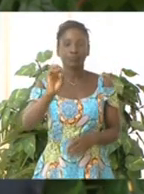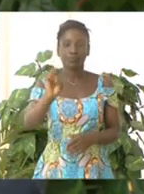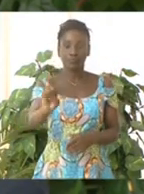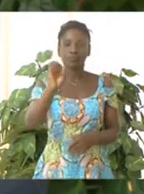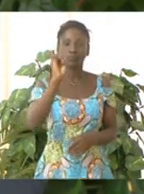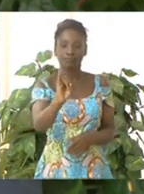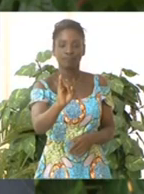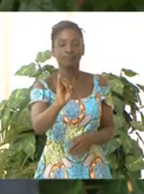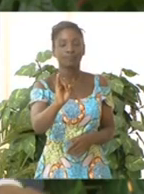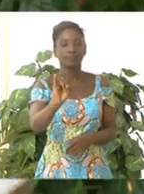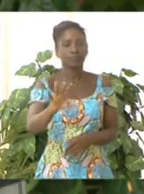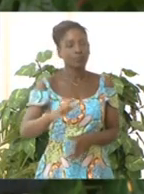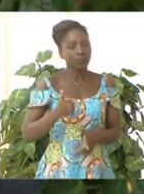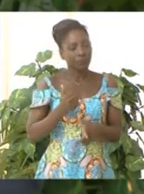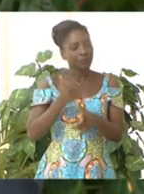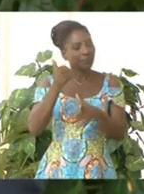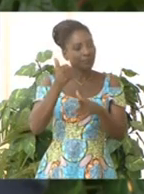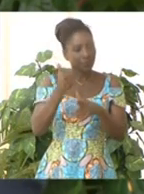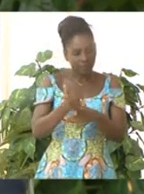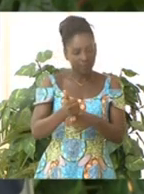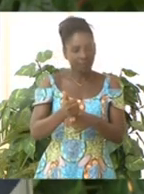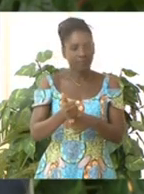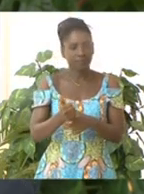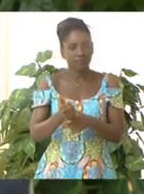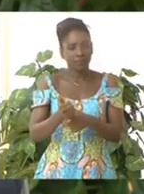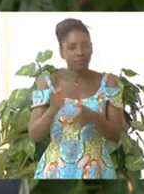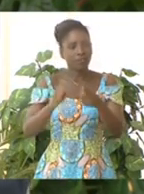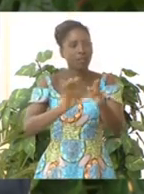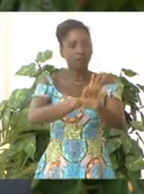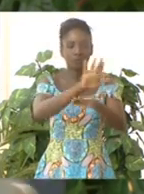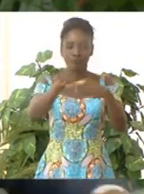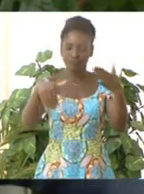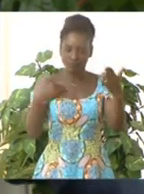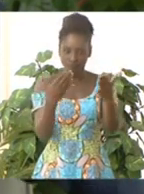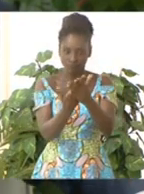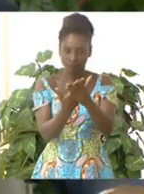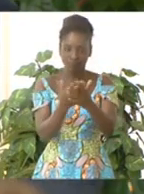Alors, je voudrais, à l'attention des téléspectateurs,